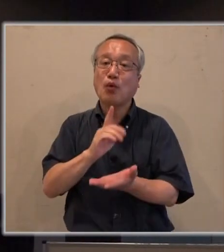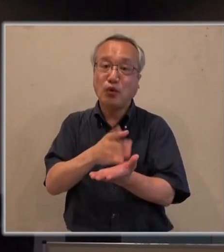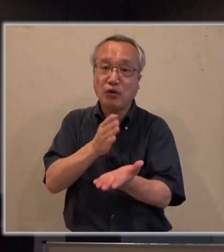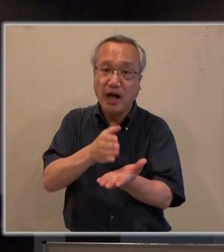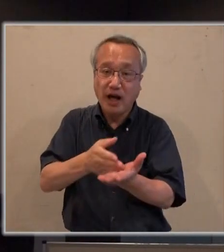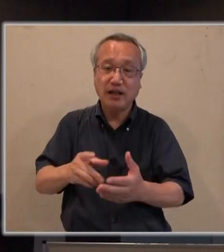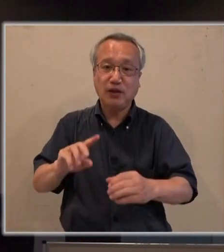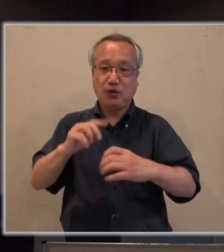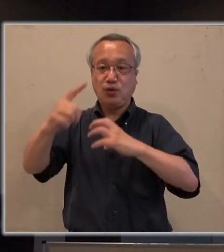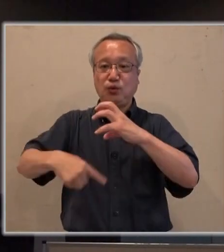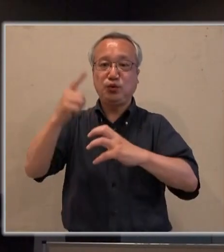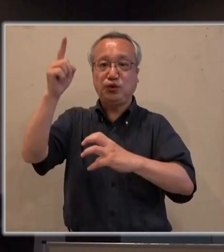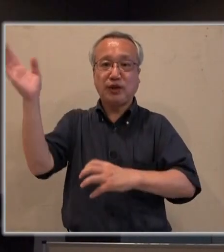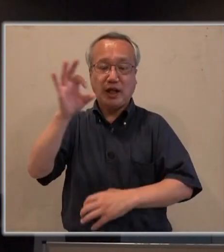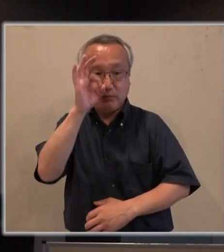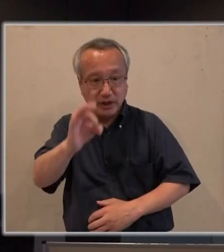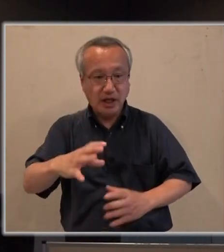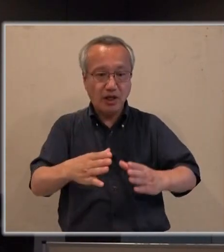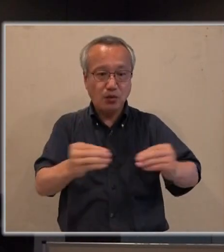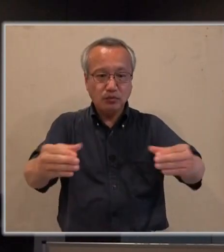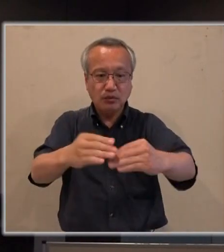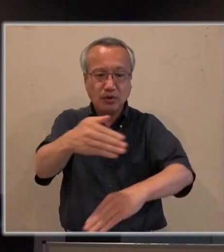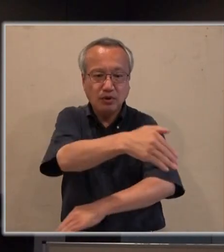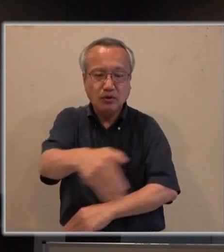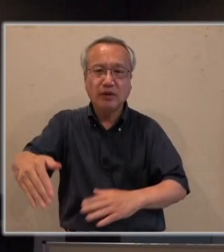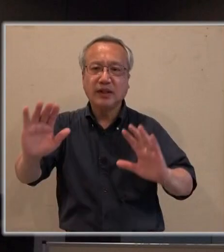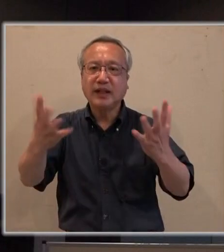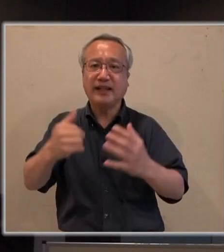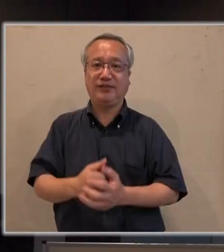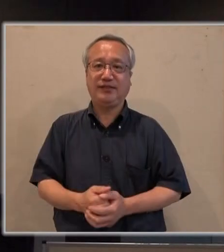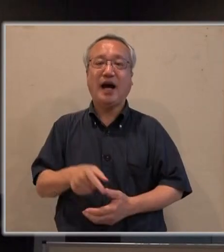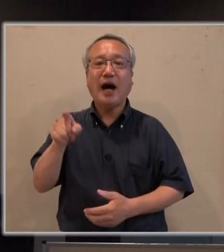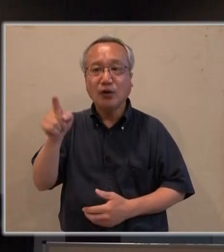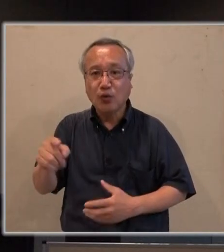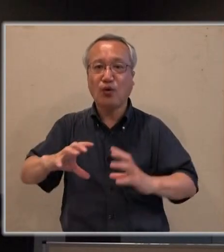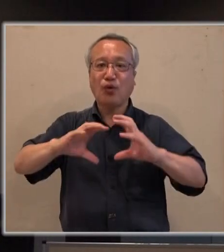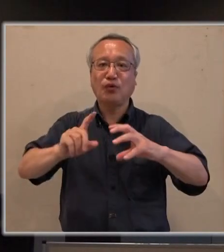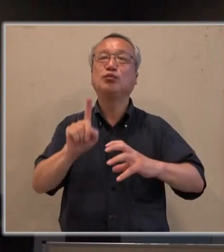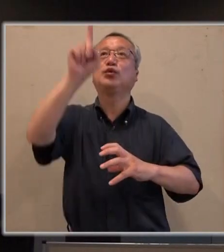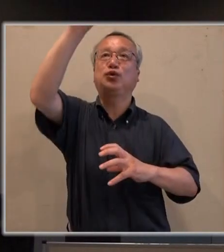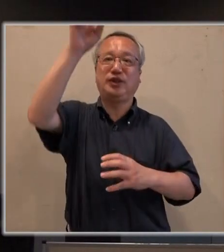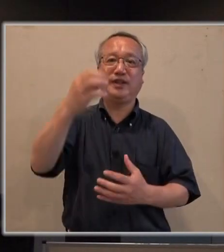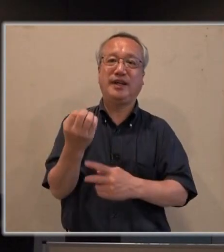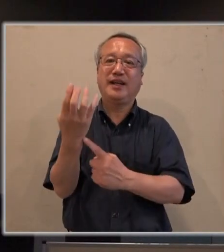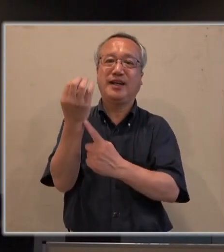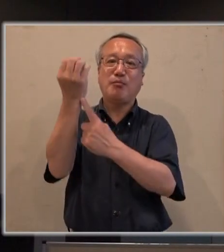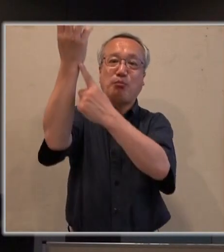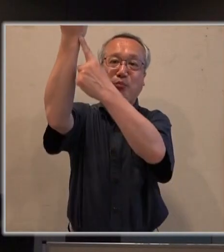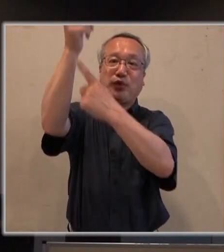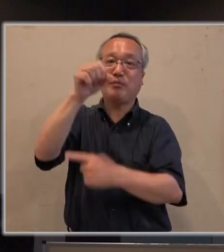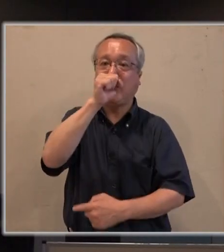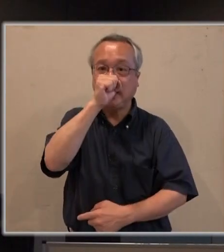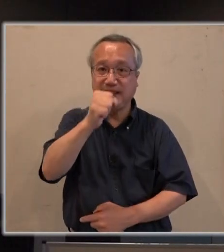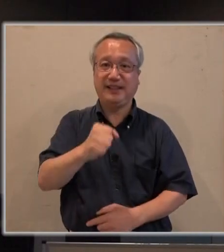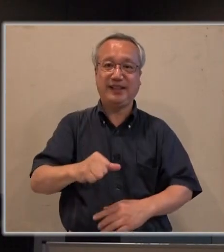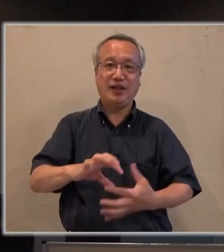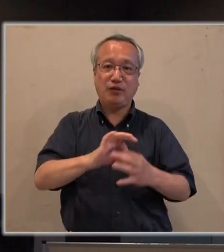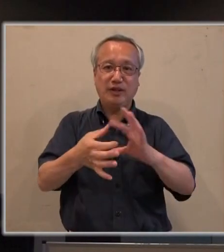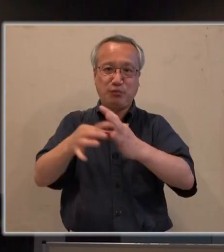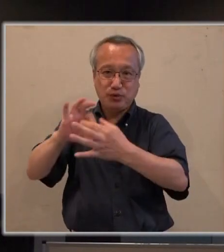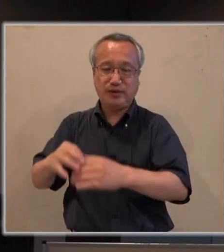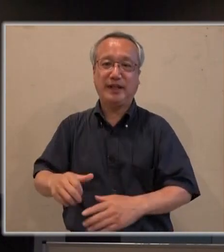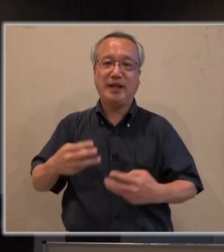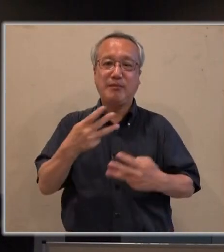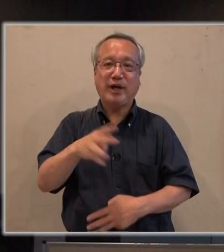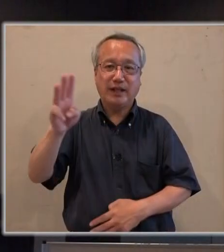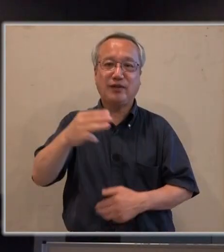国境線のない世界に炎を持っていっちゃえばいいんだということで、このアースライトプロジェクトをやろうということで、宇宙飛行士やオリンピック選手、パラリンピック選手に応援メッセージくださいと